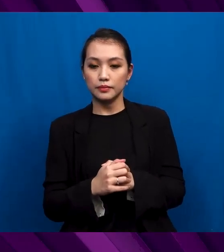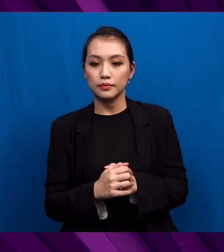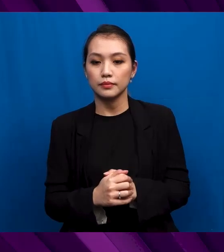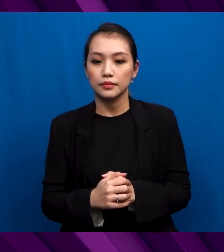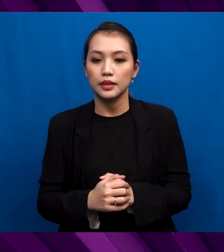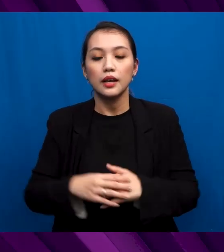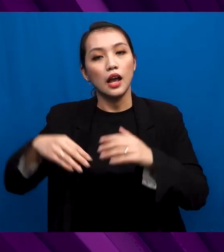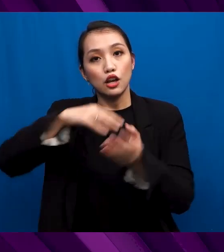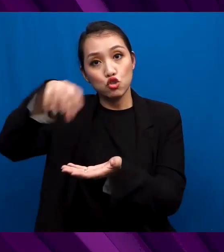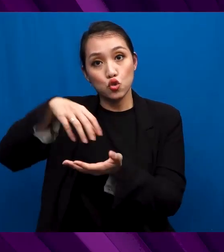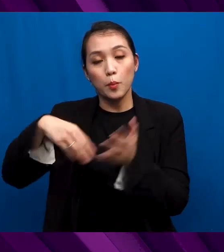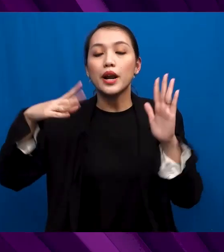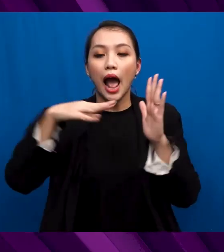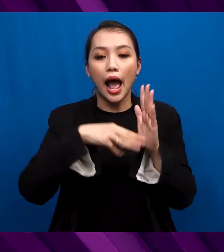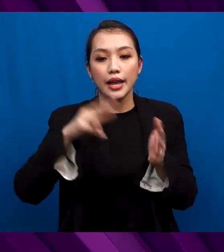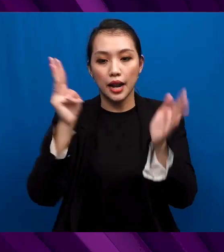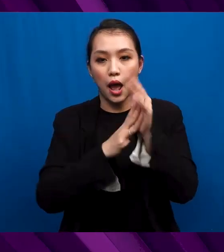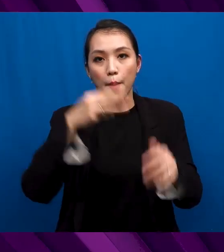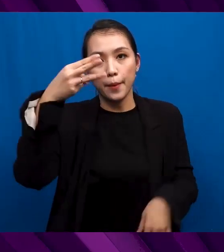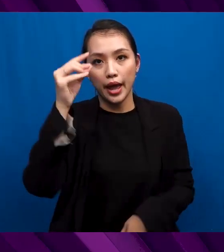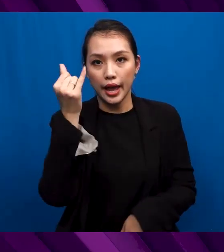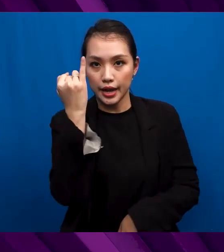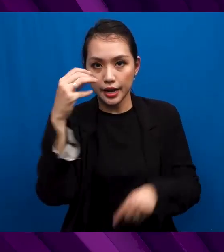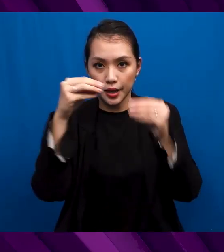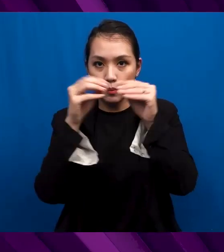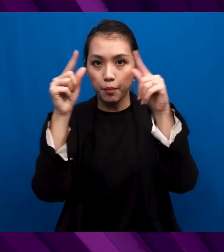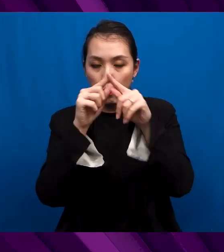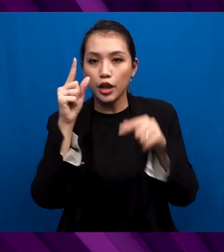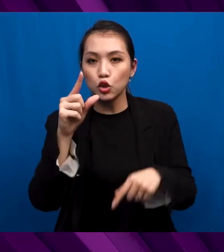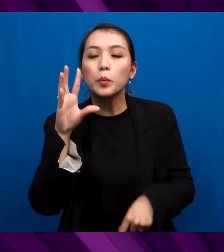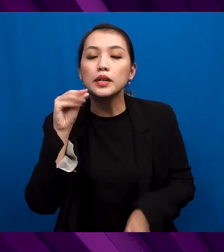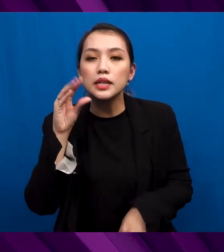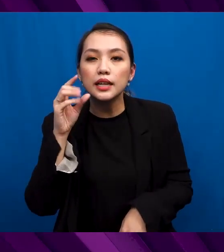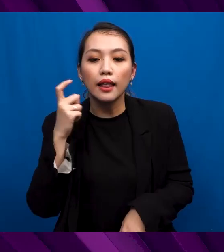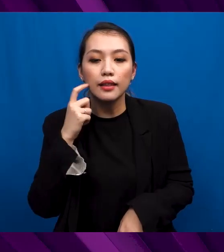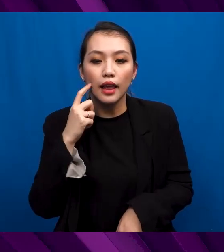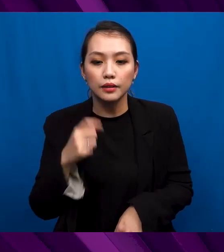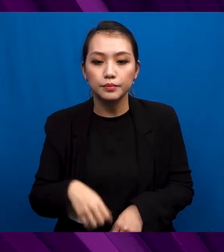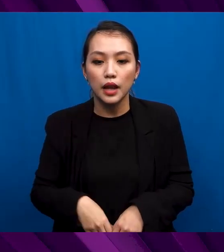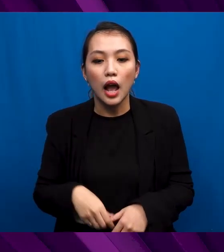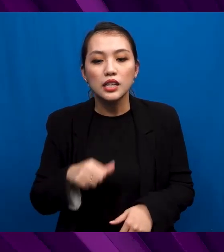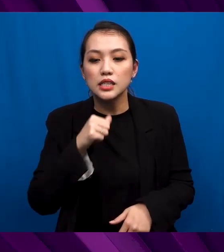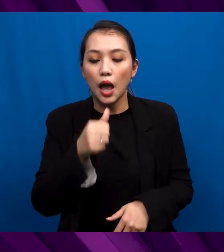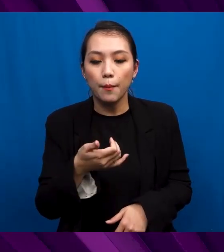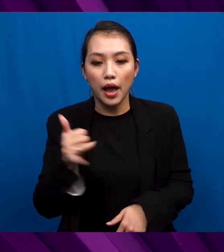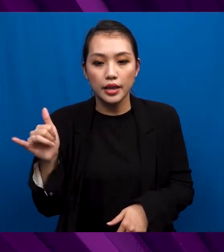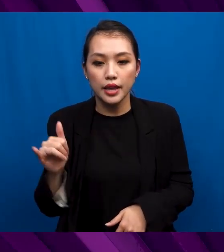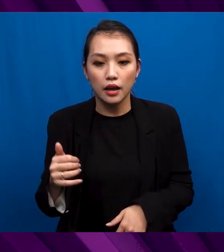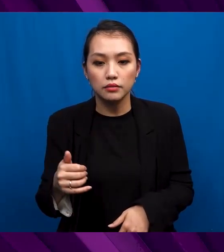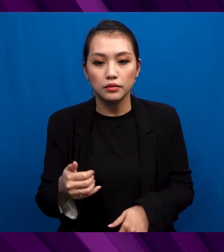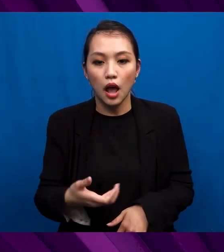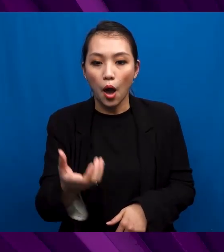Mata air Meriba itu menceritakan sebuah kejadian bahwa semua orang kalau mau jadi imam Kristus, siapa saja tanpa kecuali harus